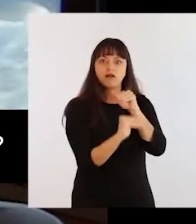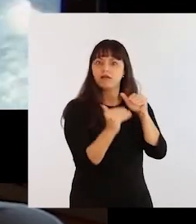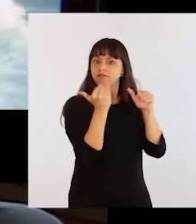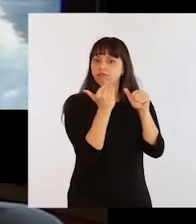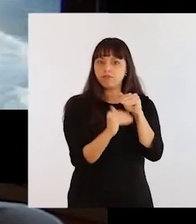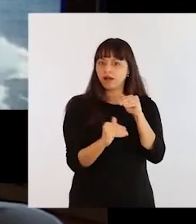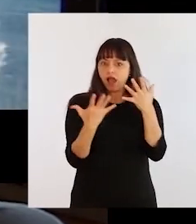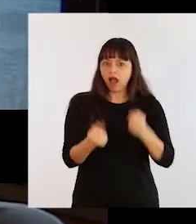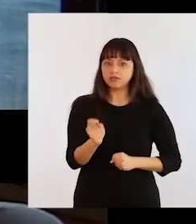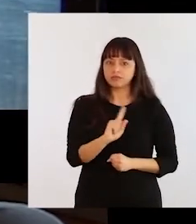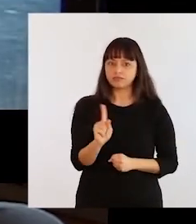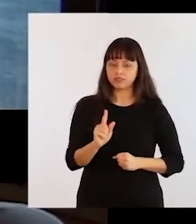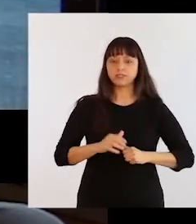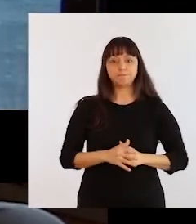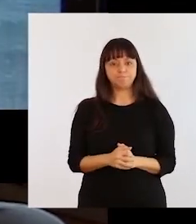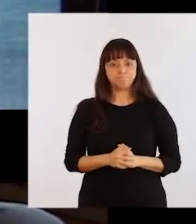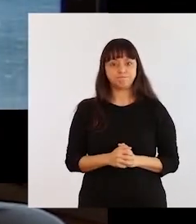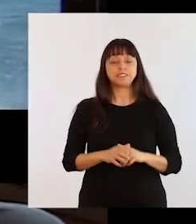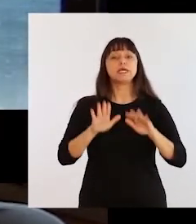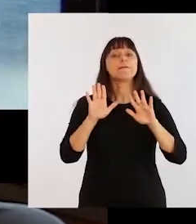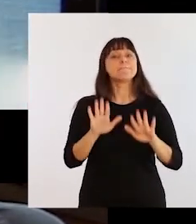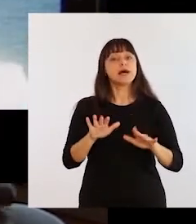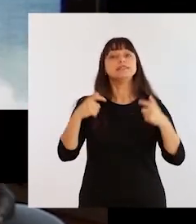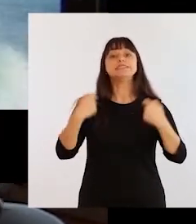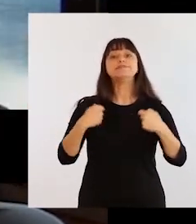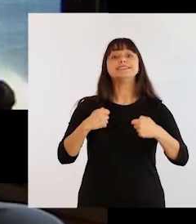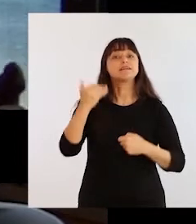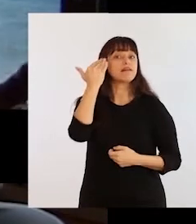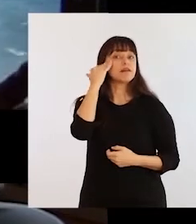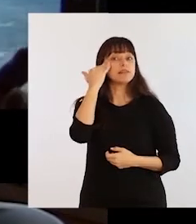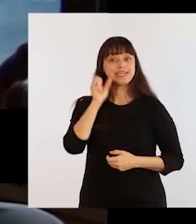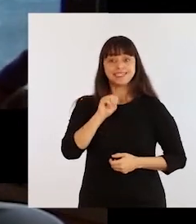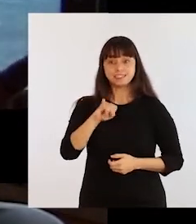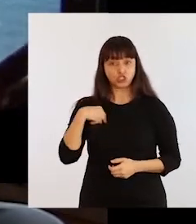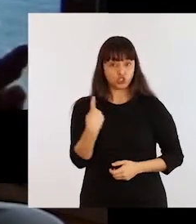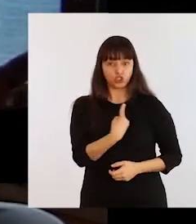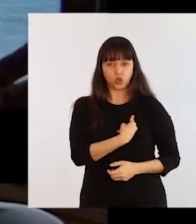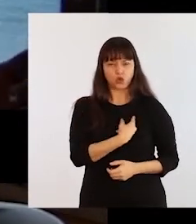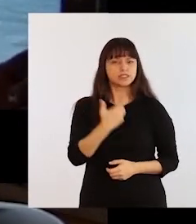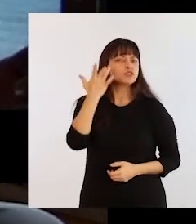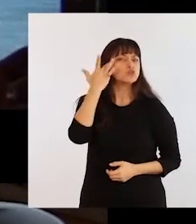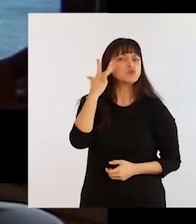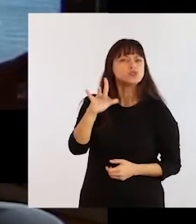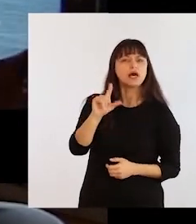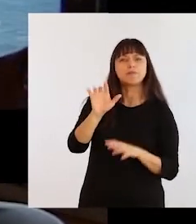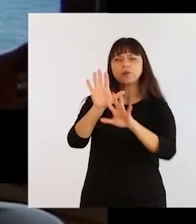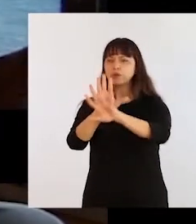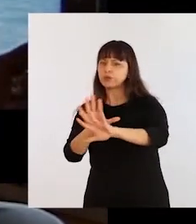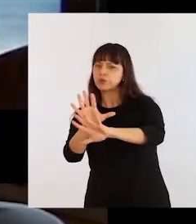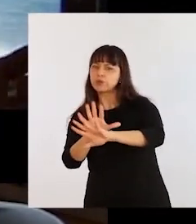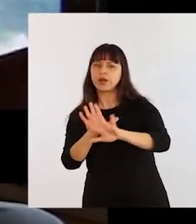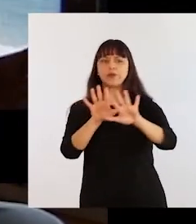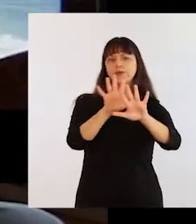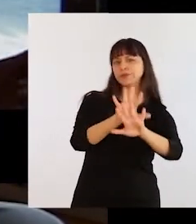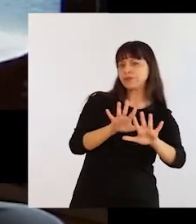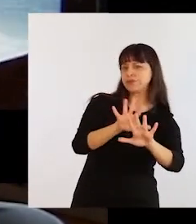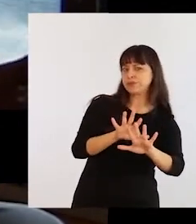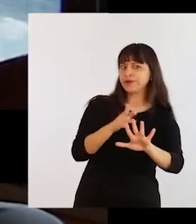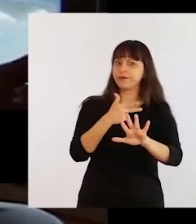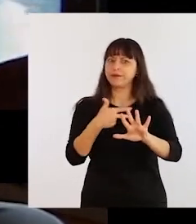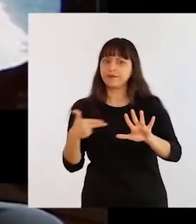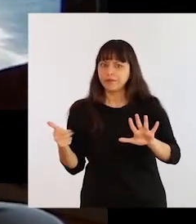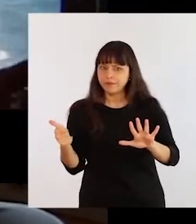barbarie? Alors, crois, on ne comprend plus. C'est... Il